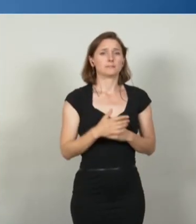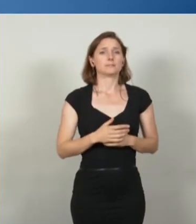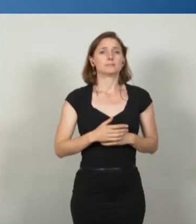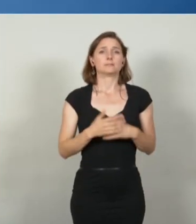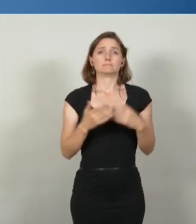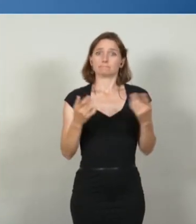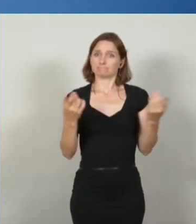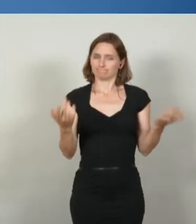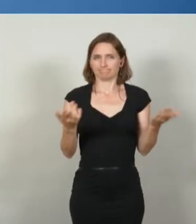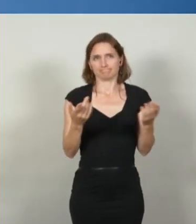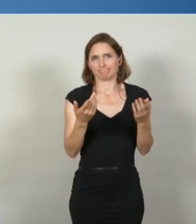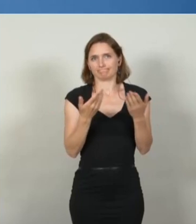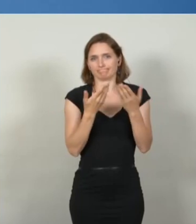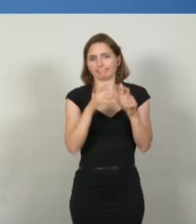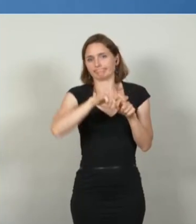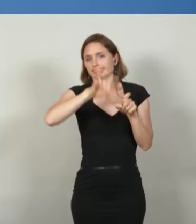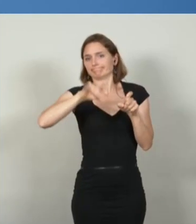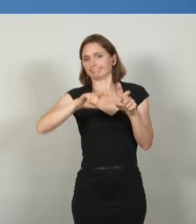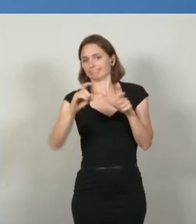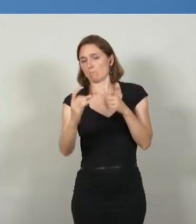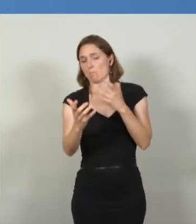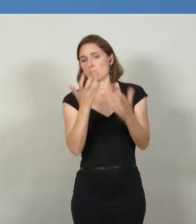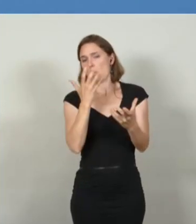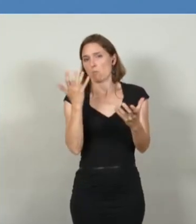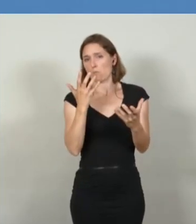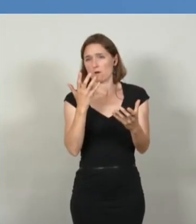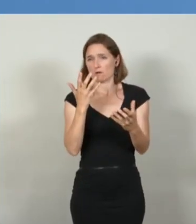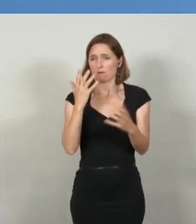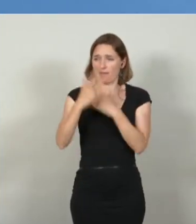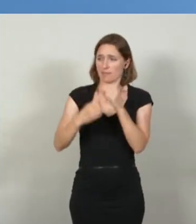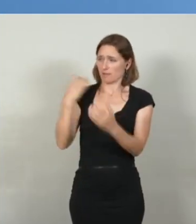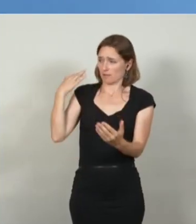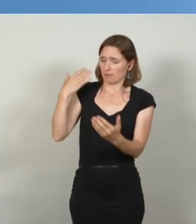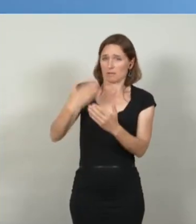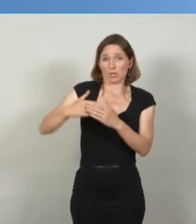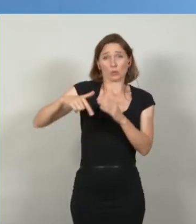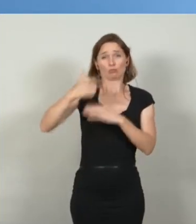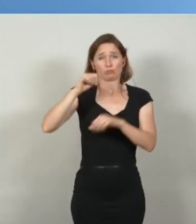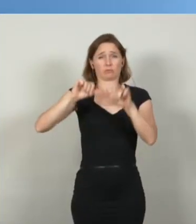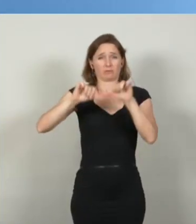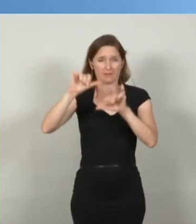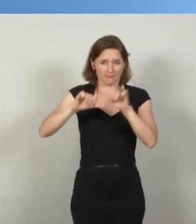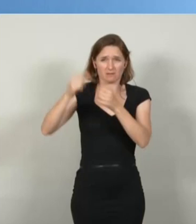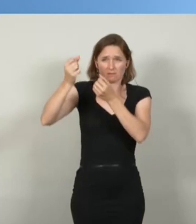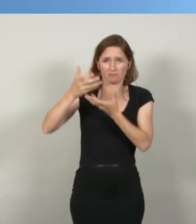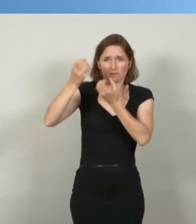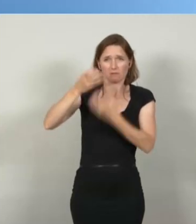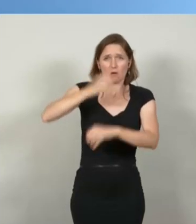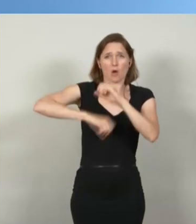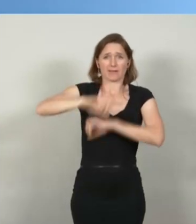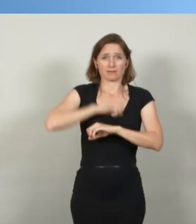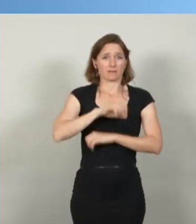les chiffres de l'étude parlent d'eux-mêmes 12 défis ont été menés tout au long de l'année seul 20% des actions étaient directement